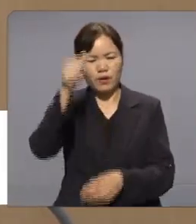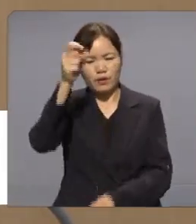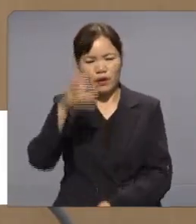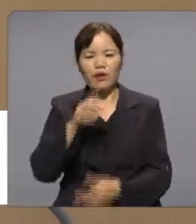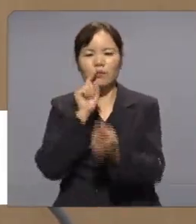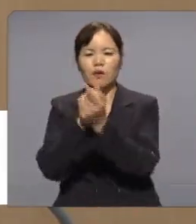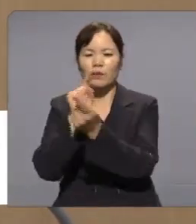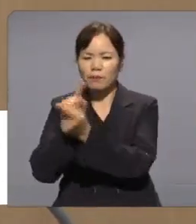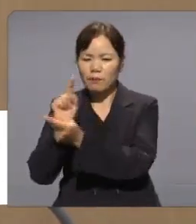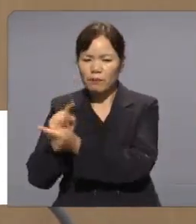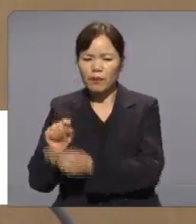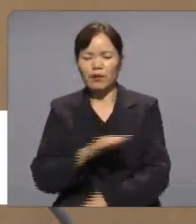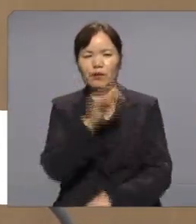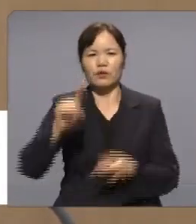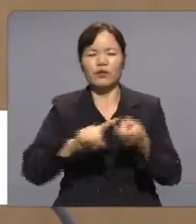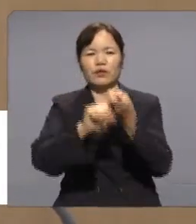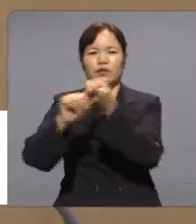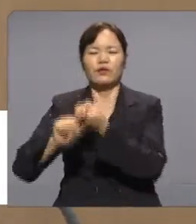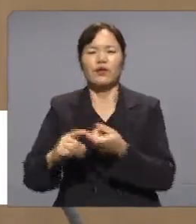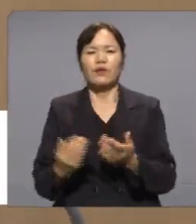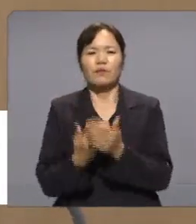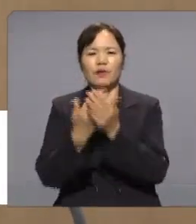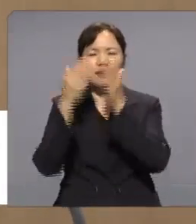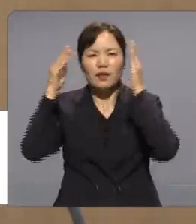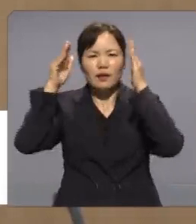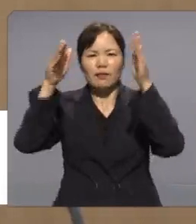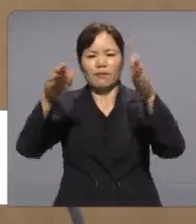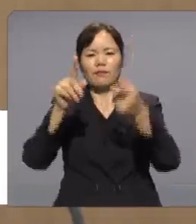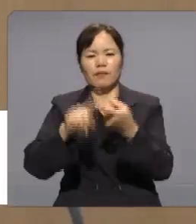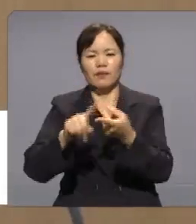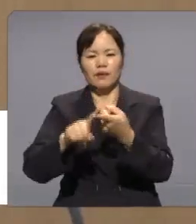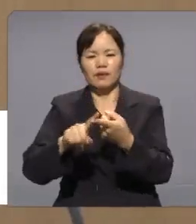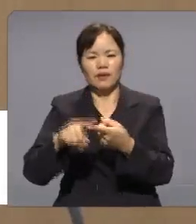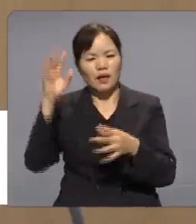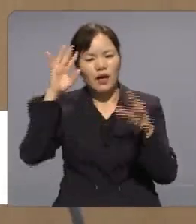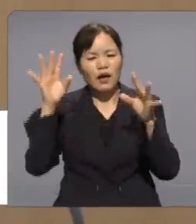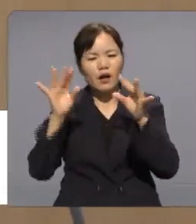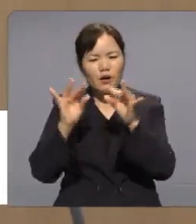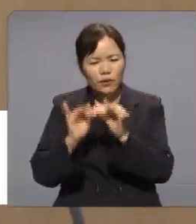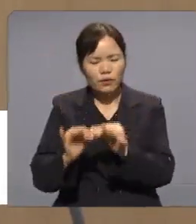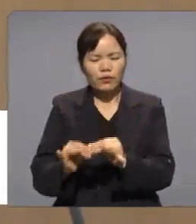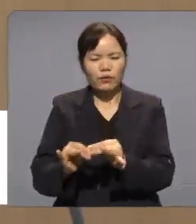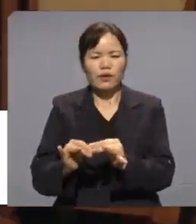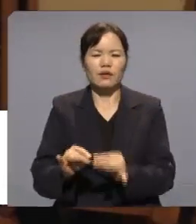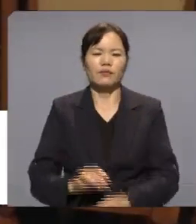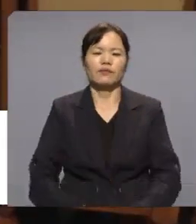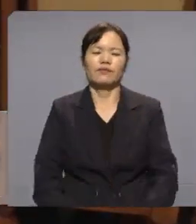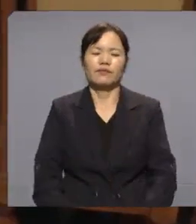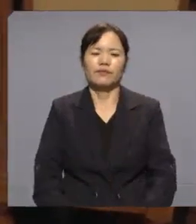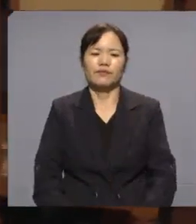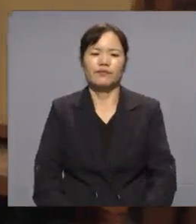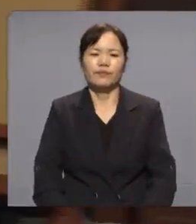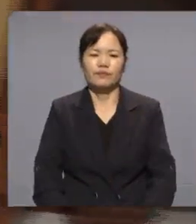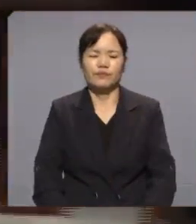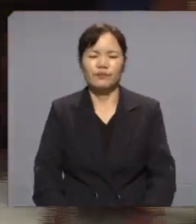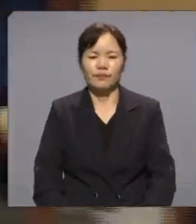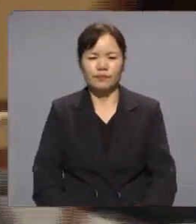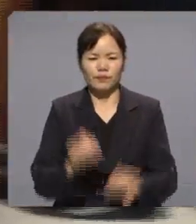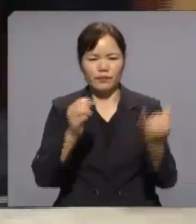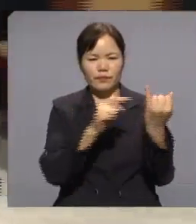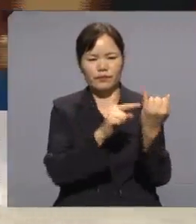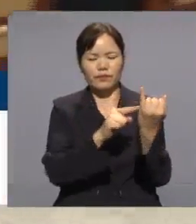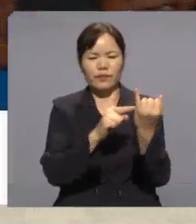차례 만나 우리 동맹의 발전 방향에 대해 공감대를 가졌습니다. 해리스